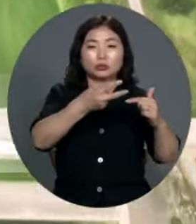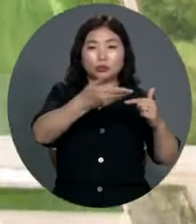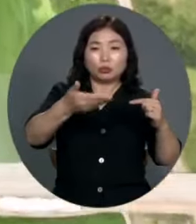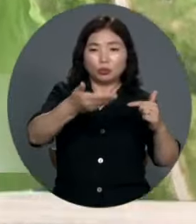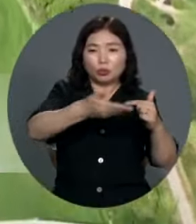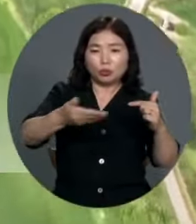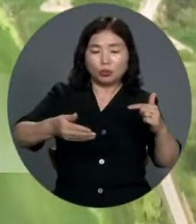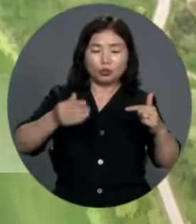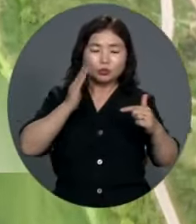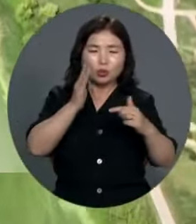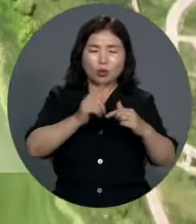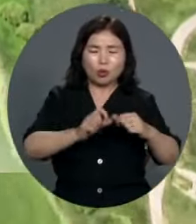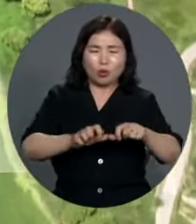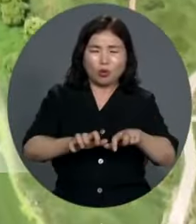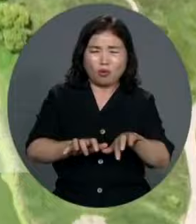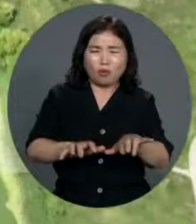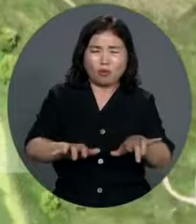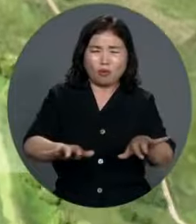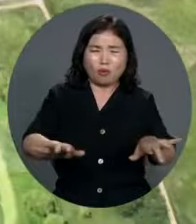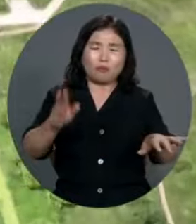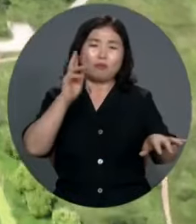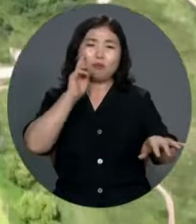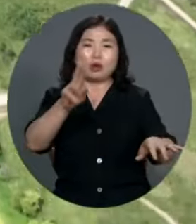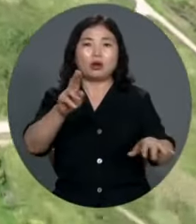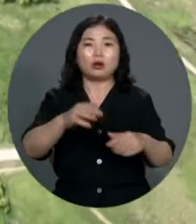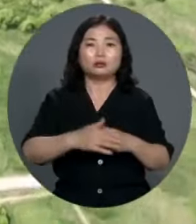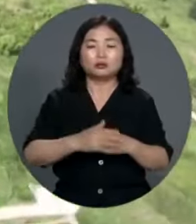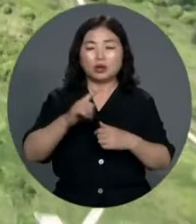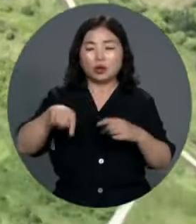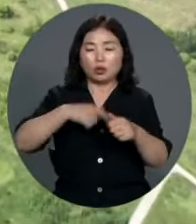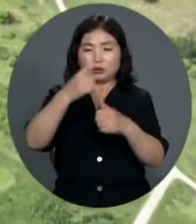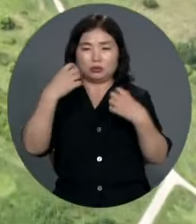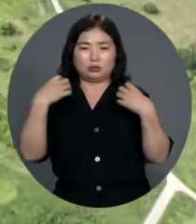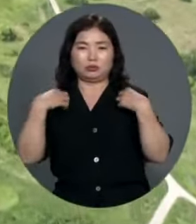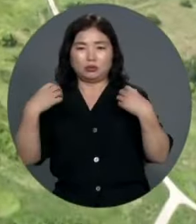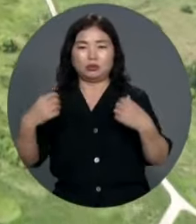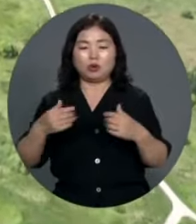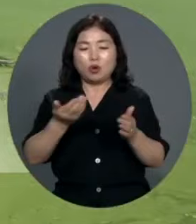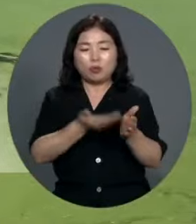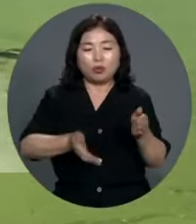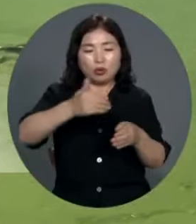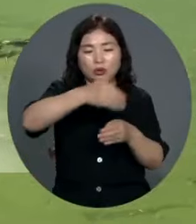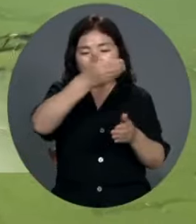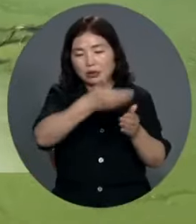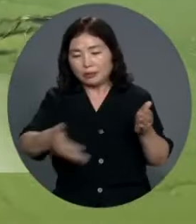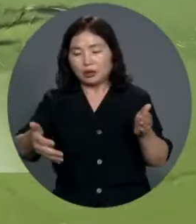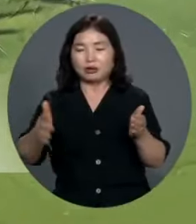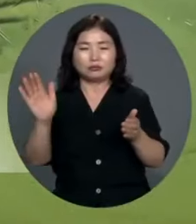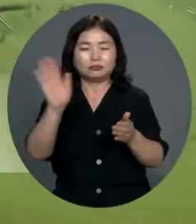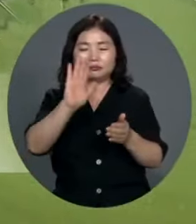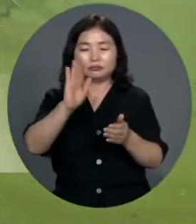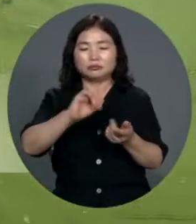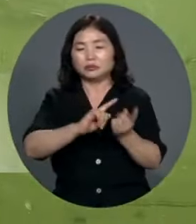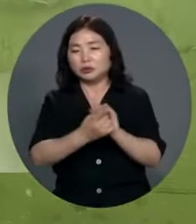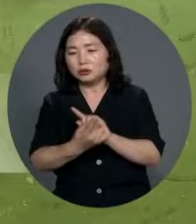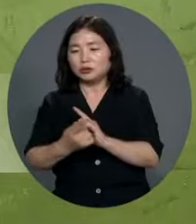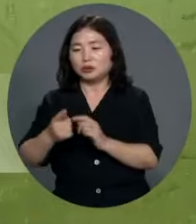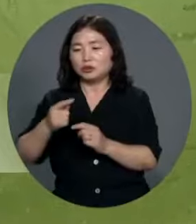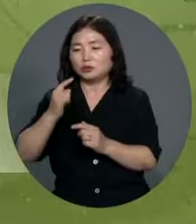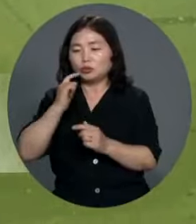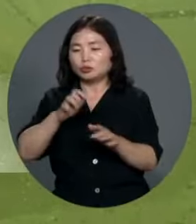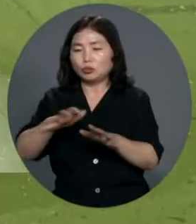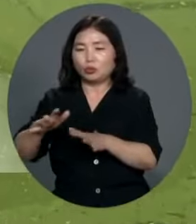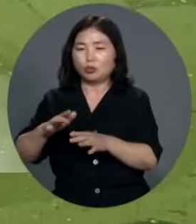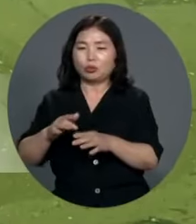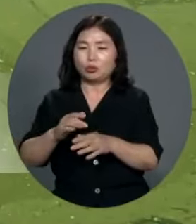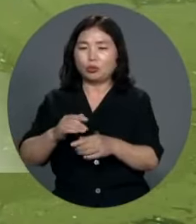전역에서 녹조가 창궐하고 있습니다. 그런데도 환경당국은 보호 개방과 같은 실질적 대책 대신 녹조